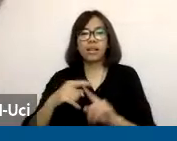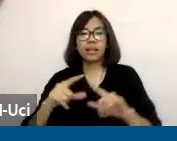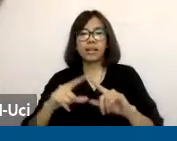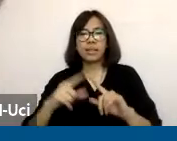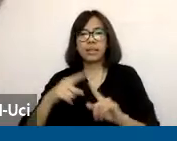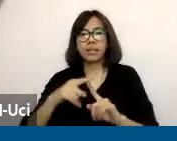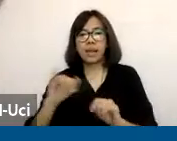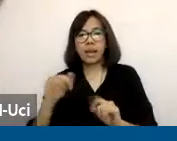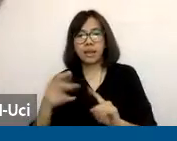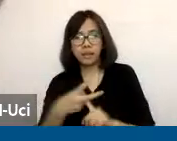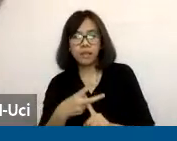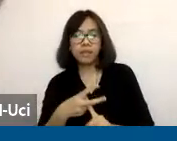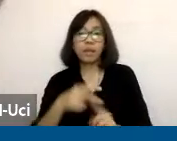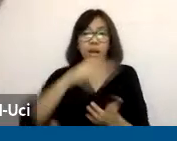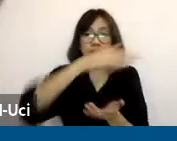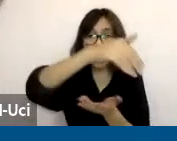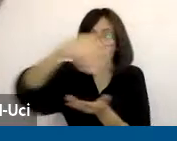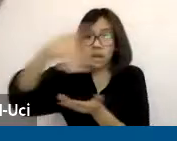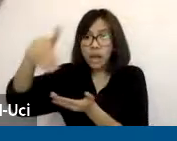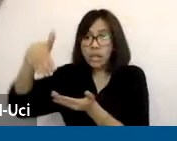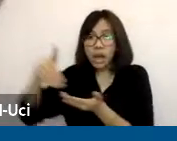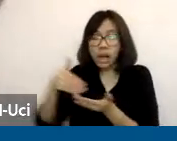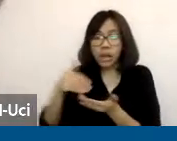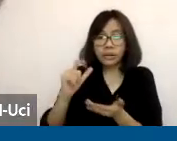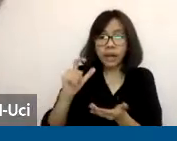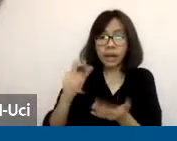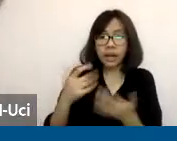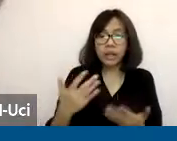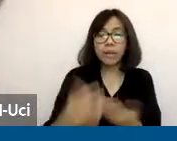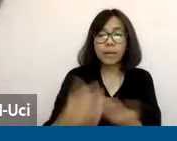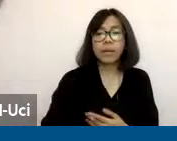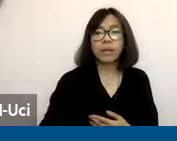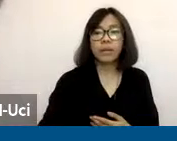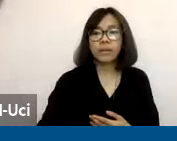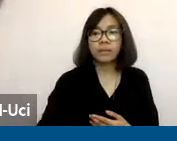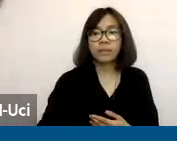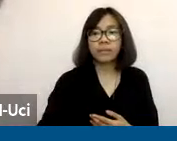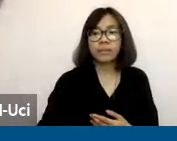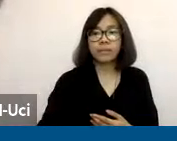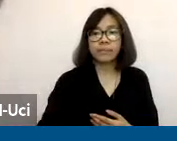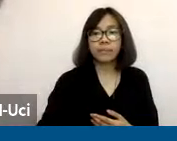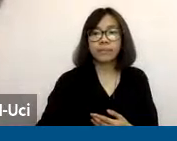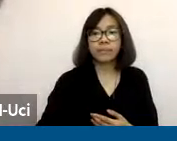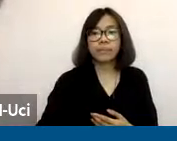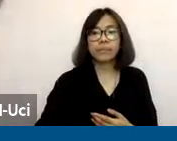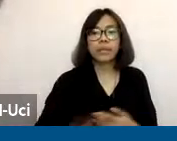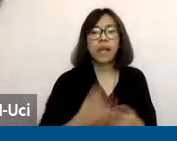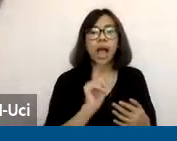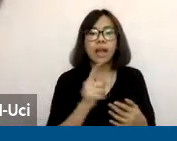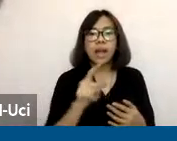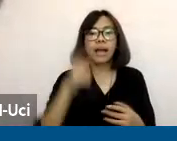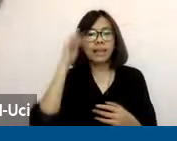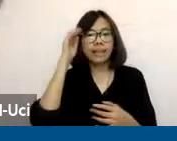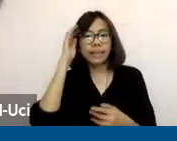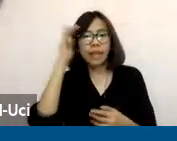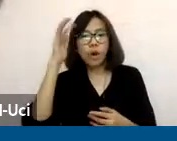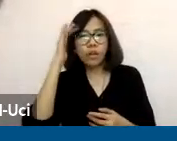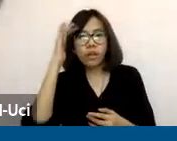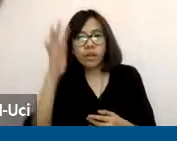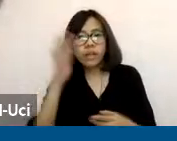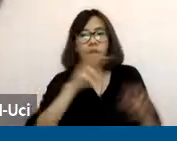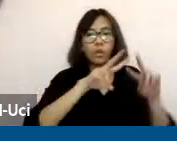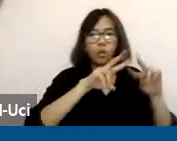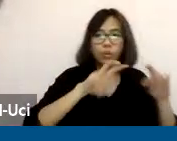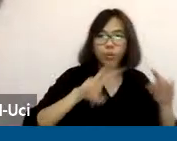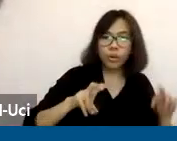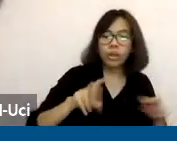lakukan dan dengan beberapa cara termasuk juga penelusuran literatur baik itu dalam bentuk cetak maupun